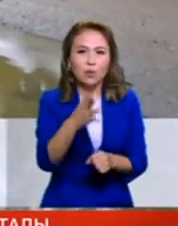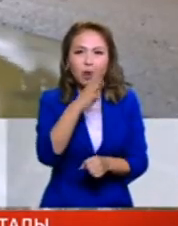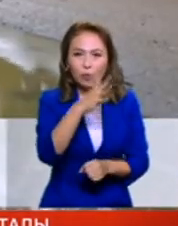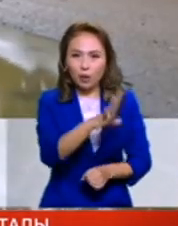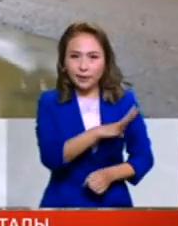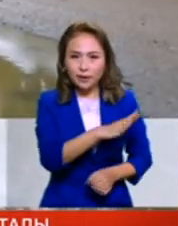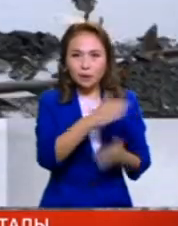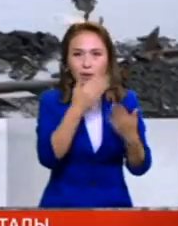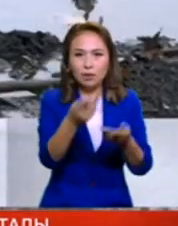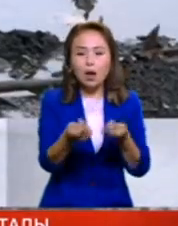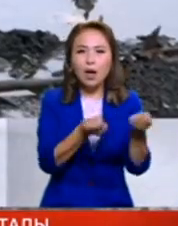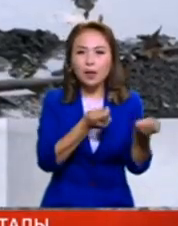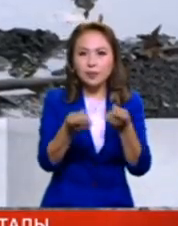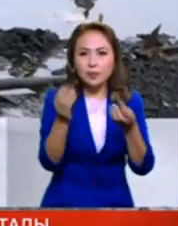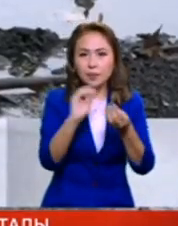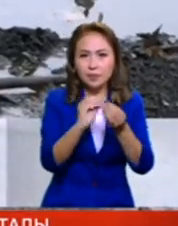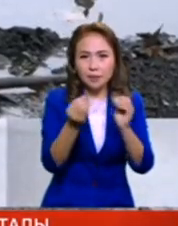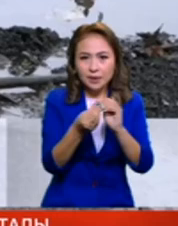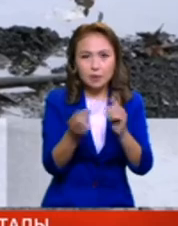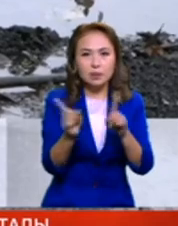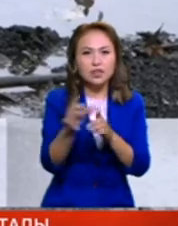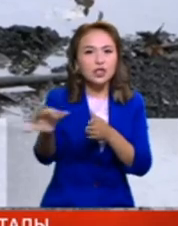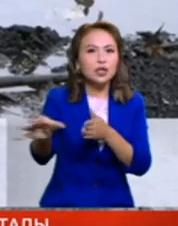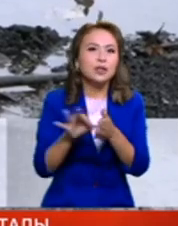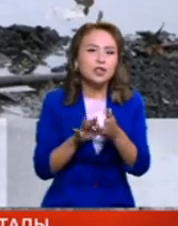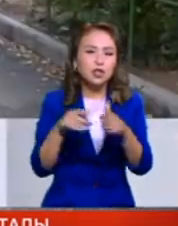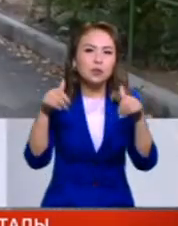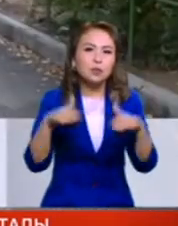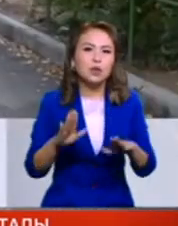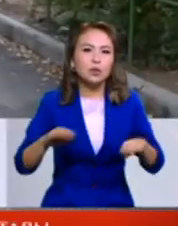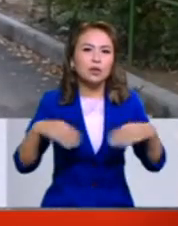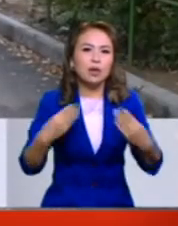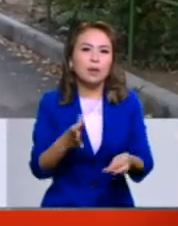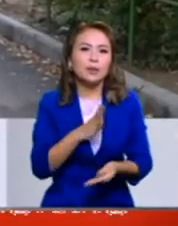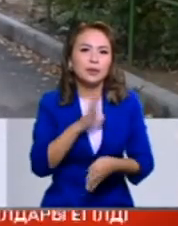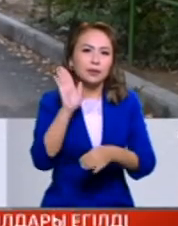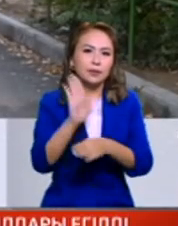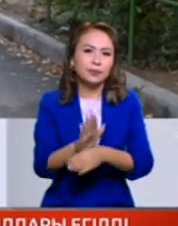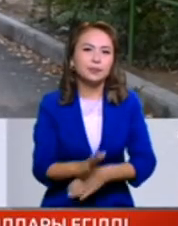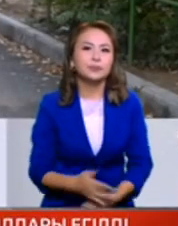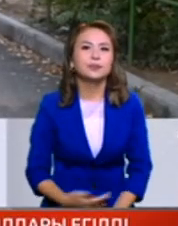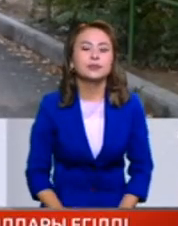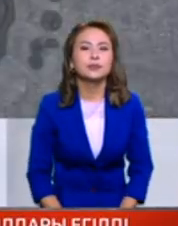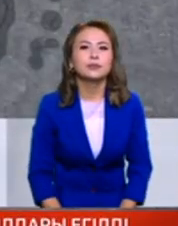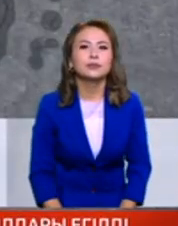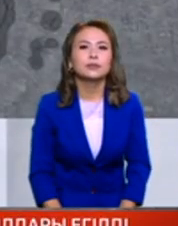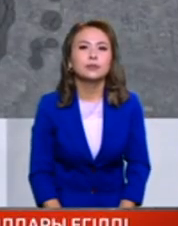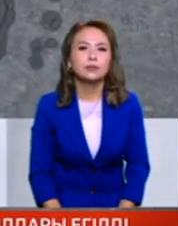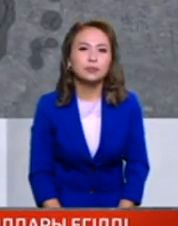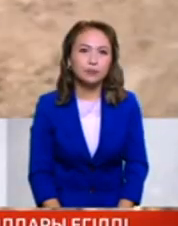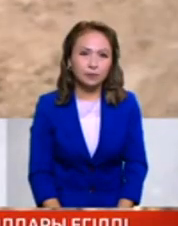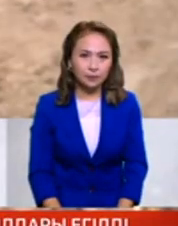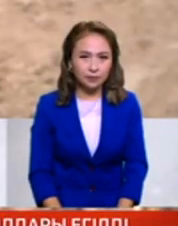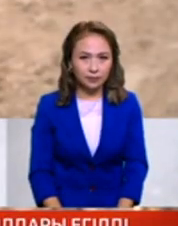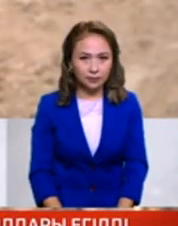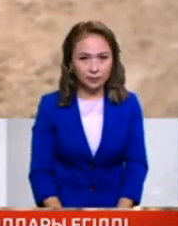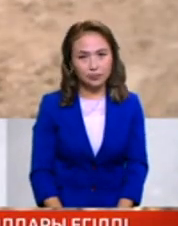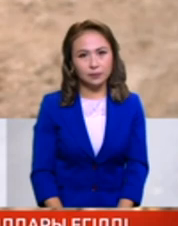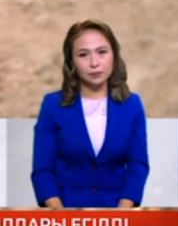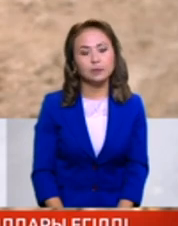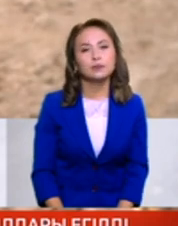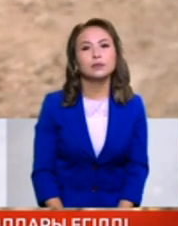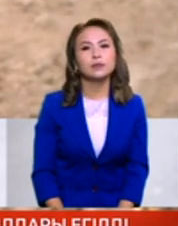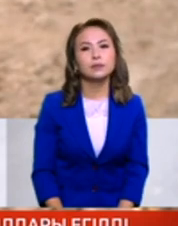біраз уақыт болған. Енді олар әкімдіктен мәселені тез арада шешіп беруді талап етіп отыр. Біздікі осылай